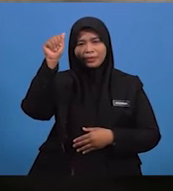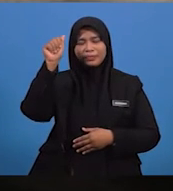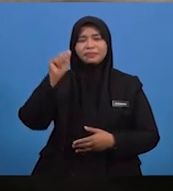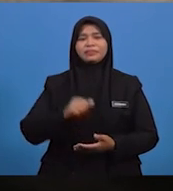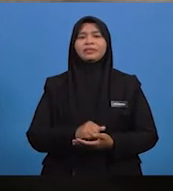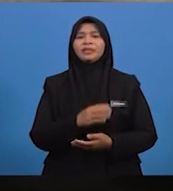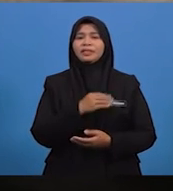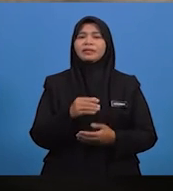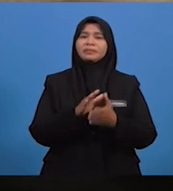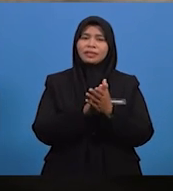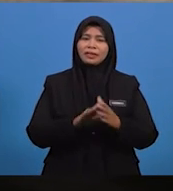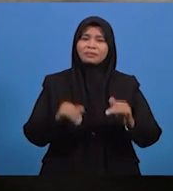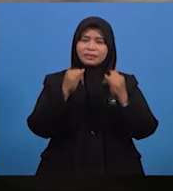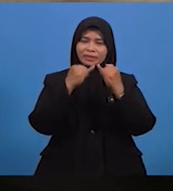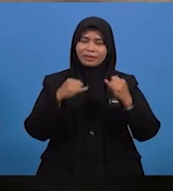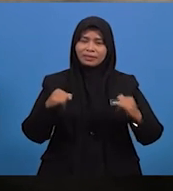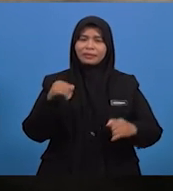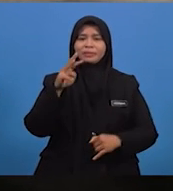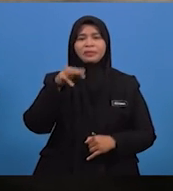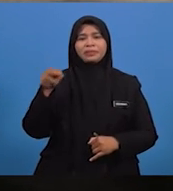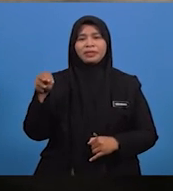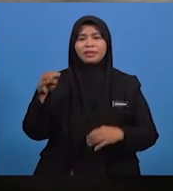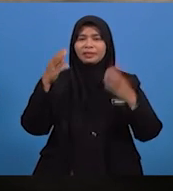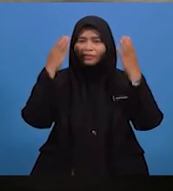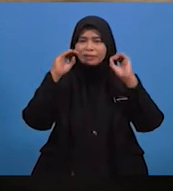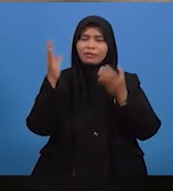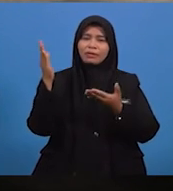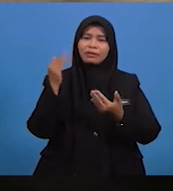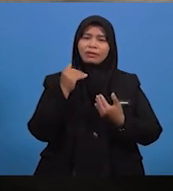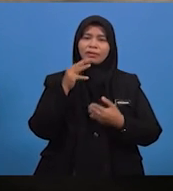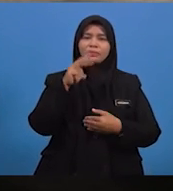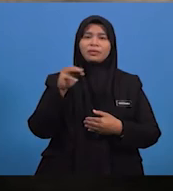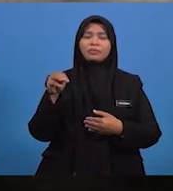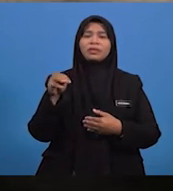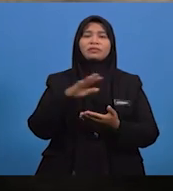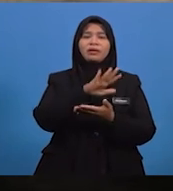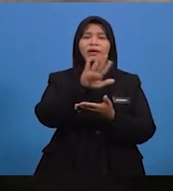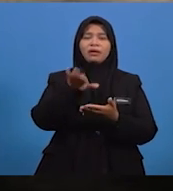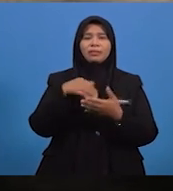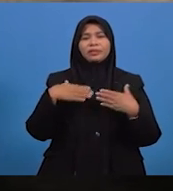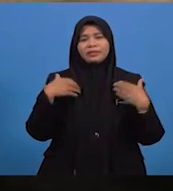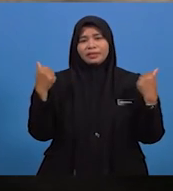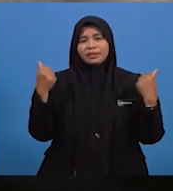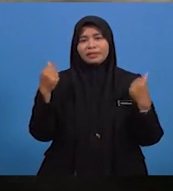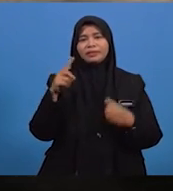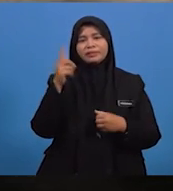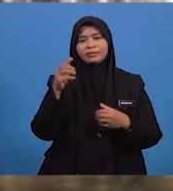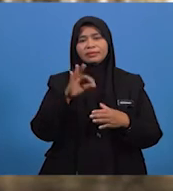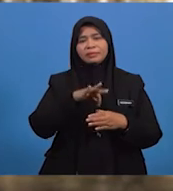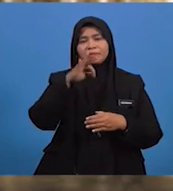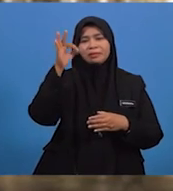Assalamualaikum dan salam sejahtera murid-murid. Cikgu harap murid-murid semua sihat dan sentiasa